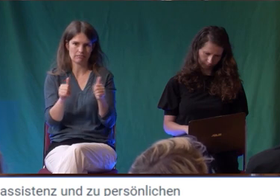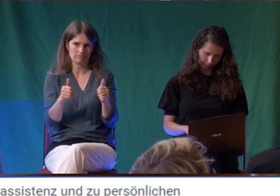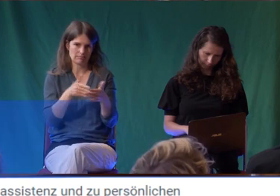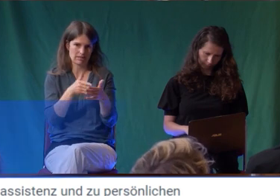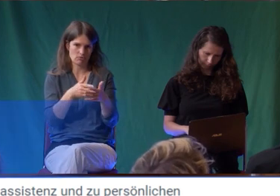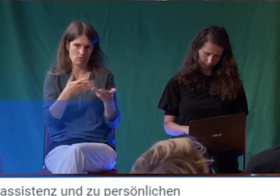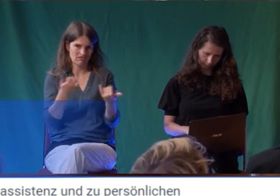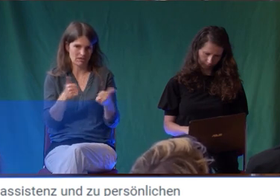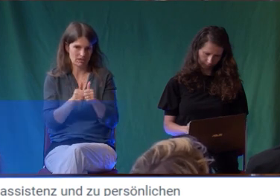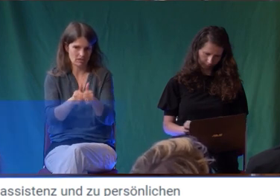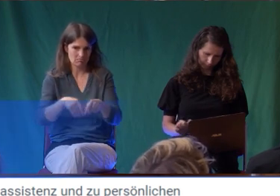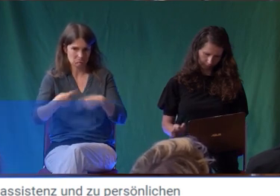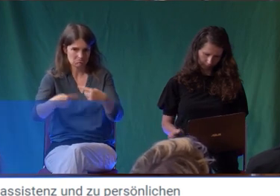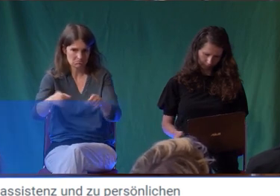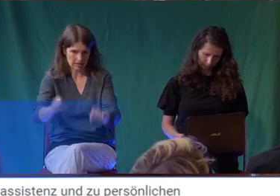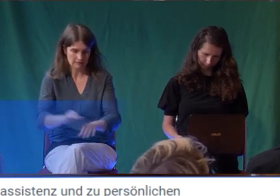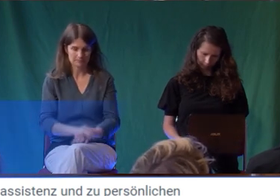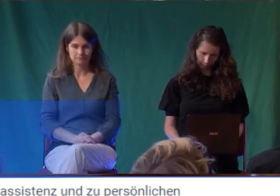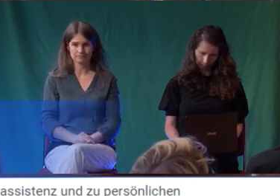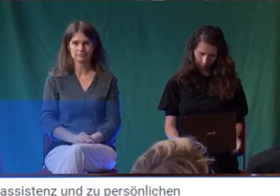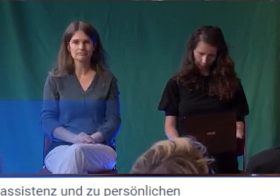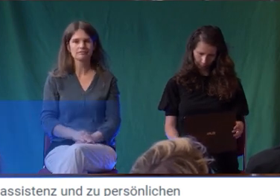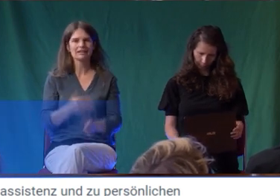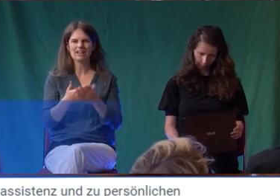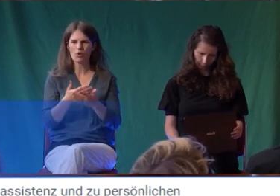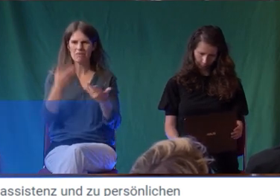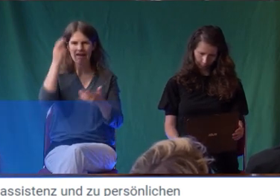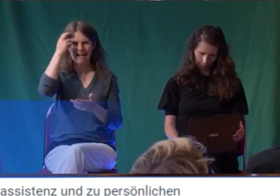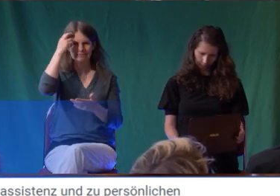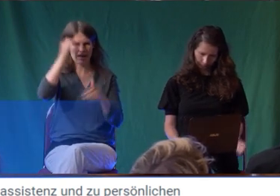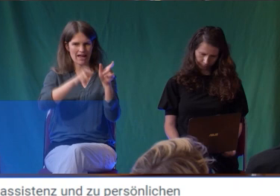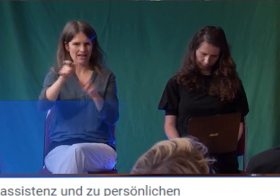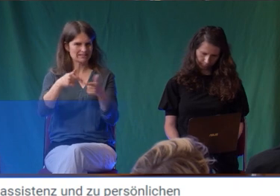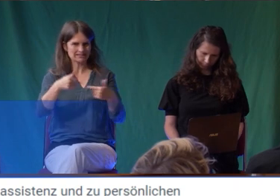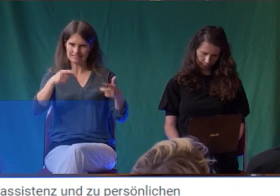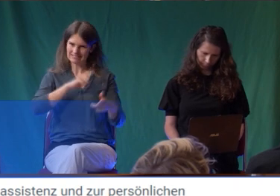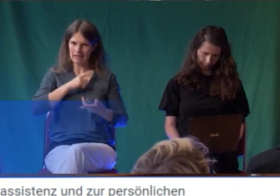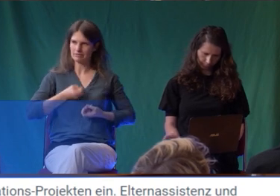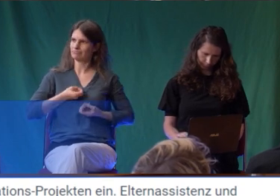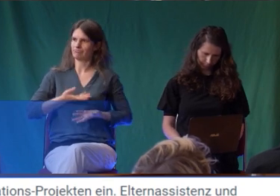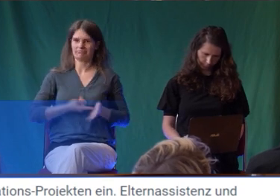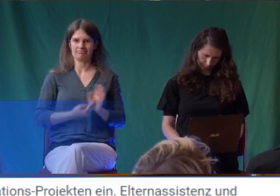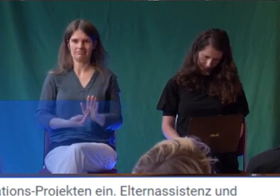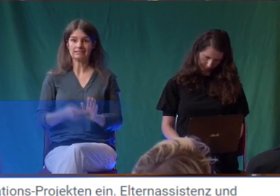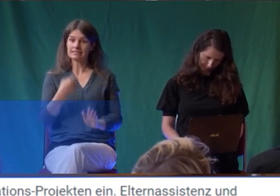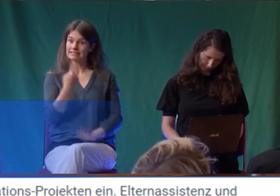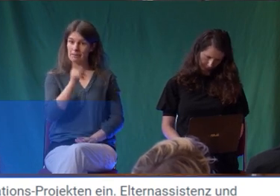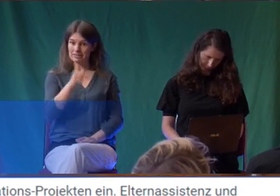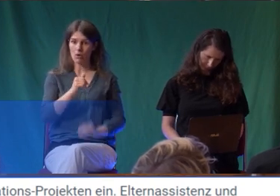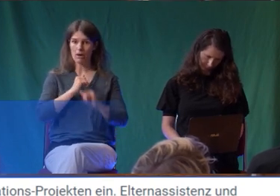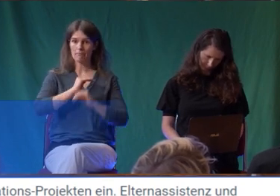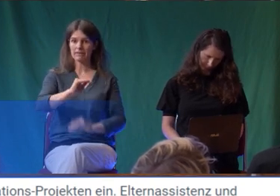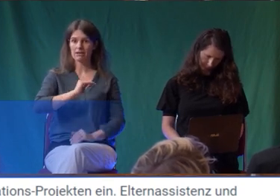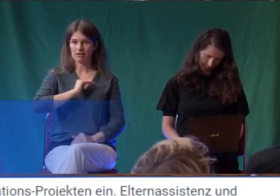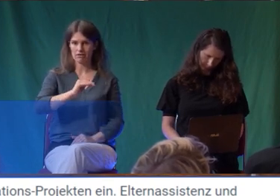sie bietet auch und da sind wir auch wieder bei den ExpertInnen in eigener Sache sie bietet auch Peer counciling für Eltern